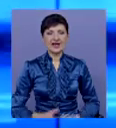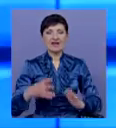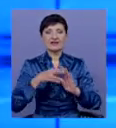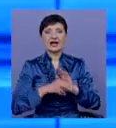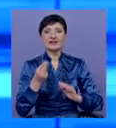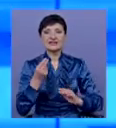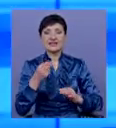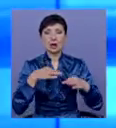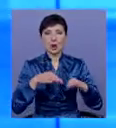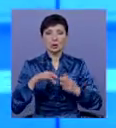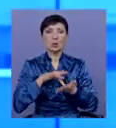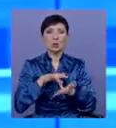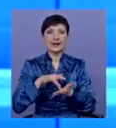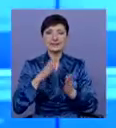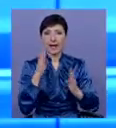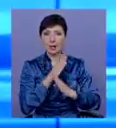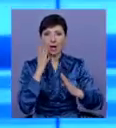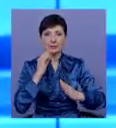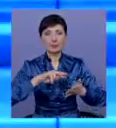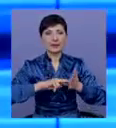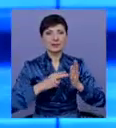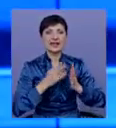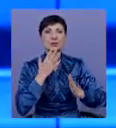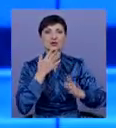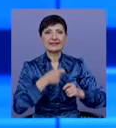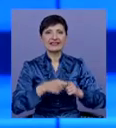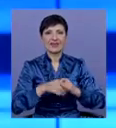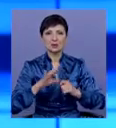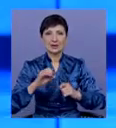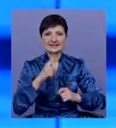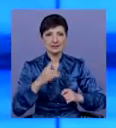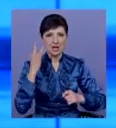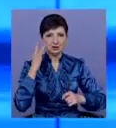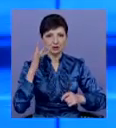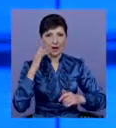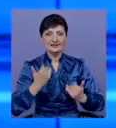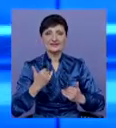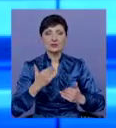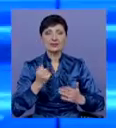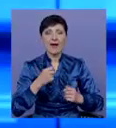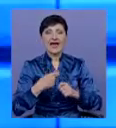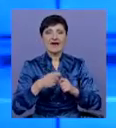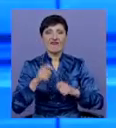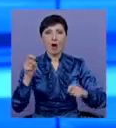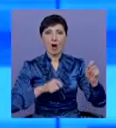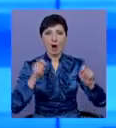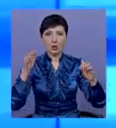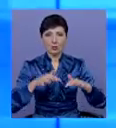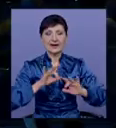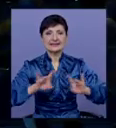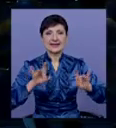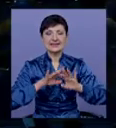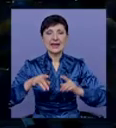Вкладывать деньги в логистику, туризм и экологию Алматы планируют иностранные инвесторы из США. Об этом сегодня на инвестиционном форуме рассказали